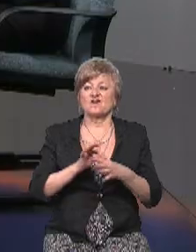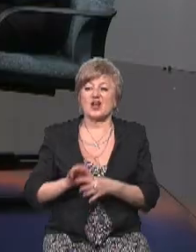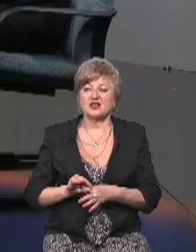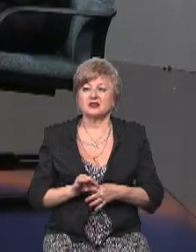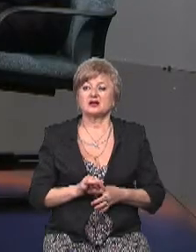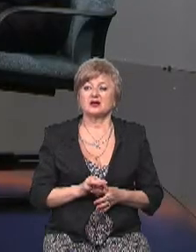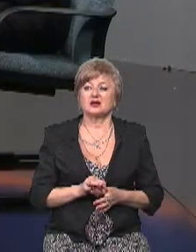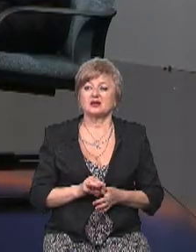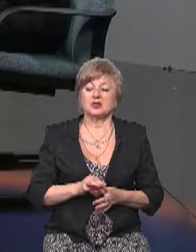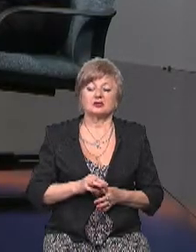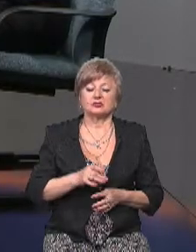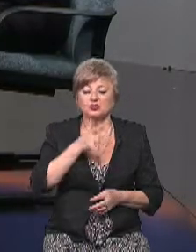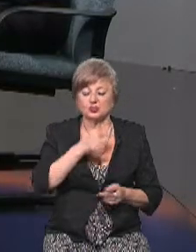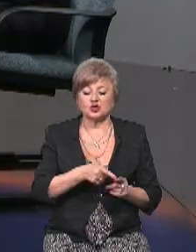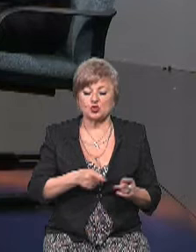з терміну.